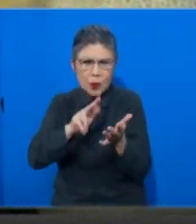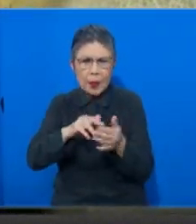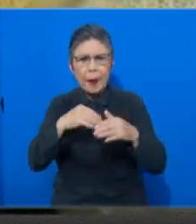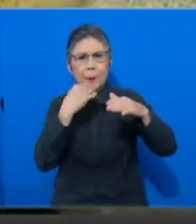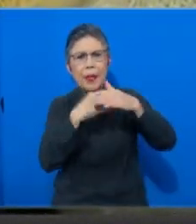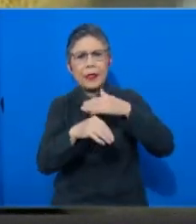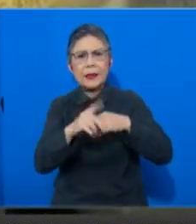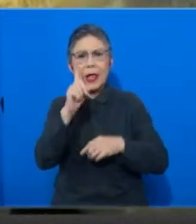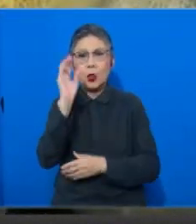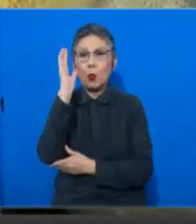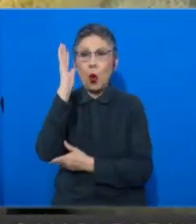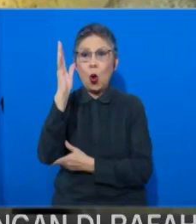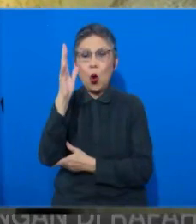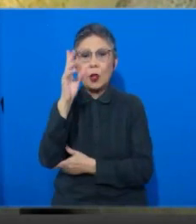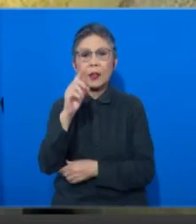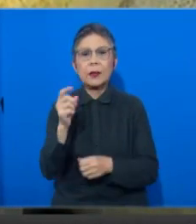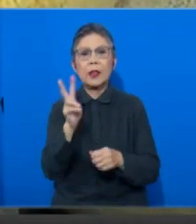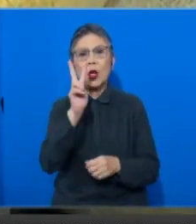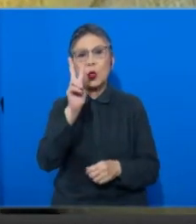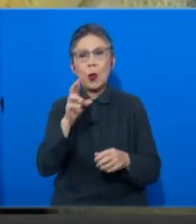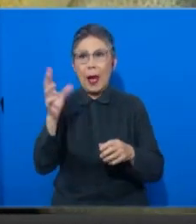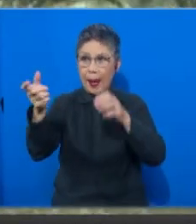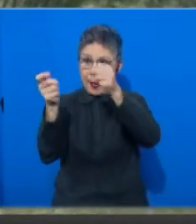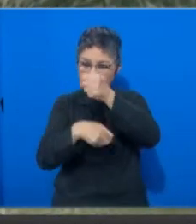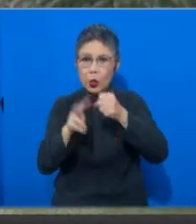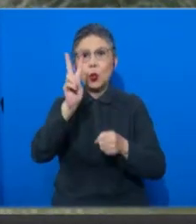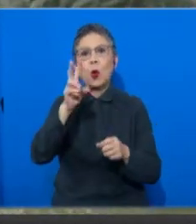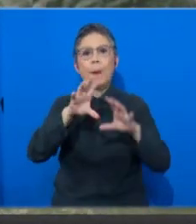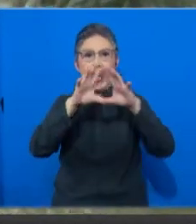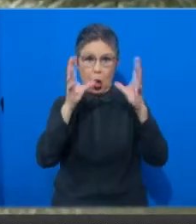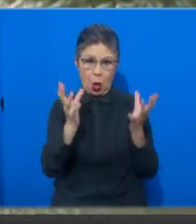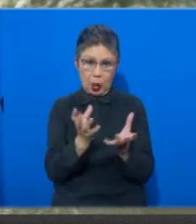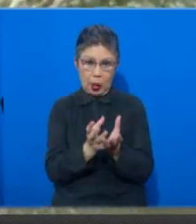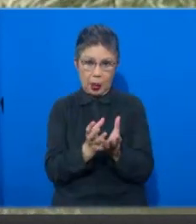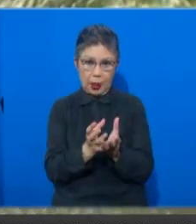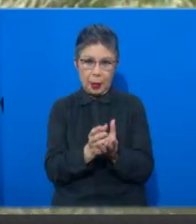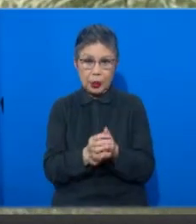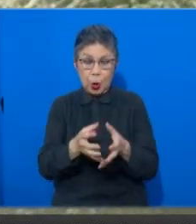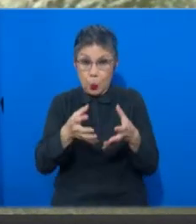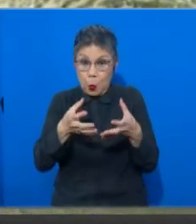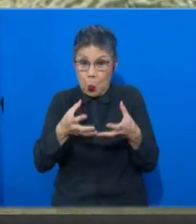membatasi satu pohon hanya berbuah 2 melon. Sehingga bisa mencapai berat